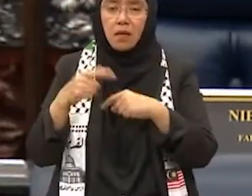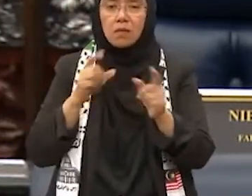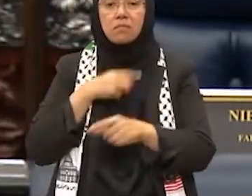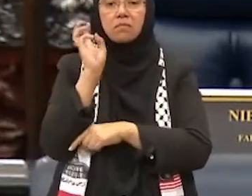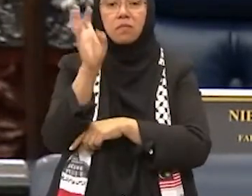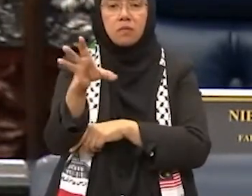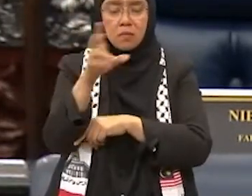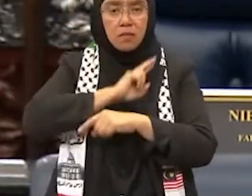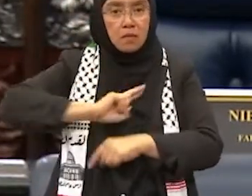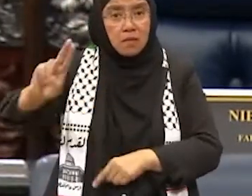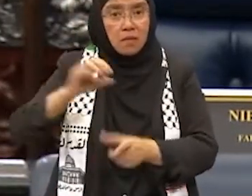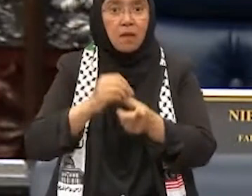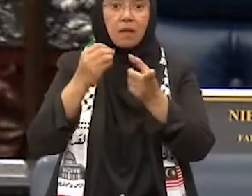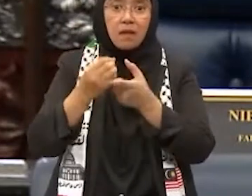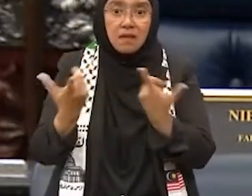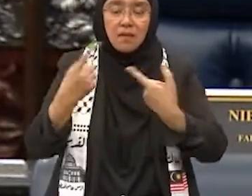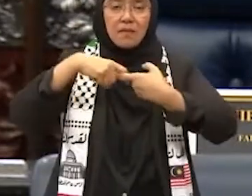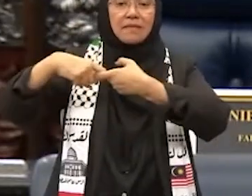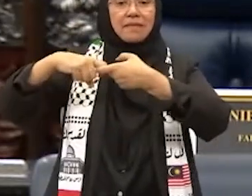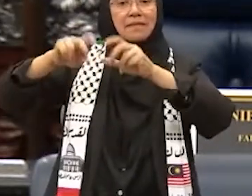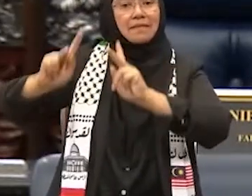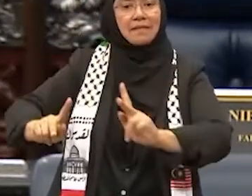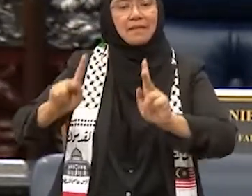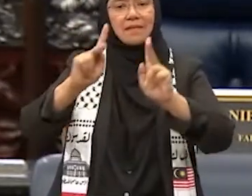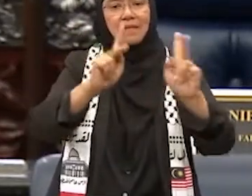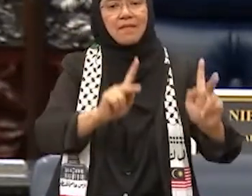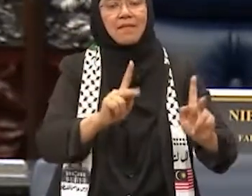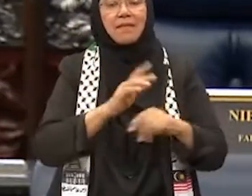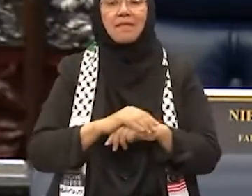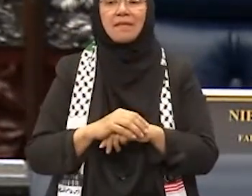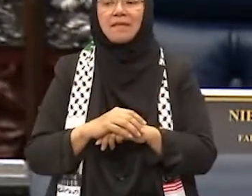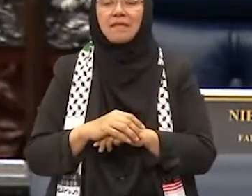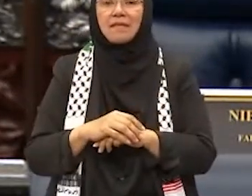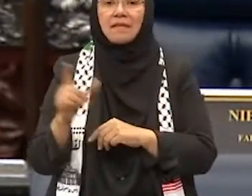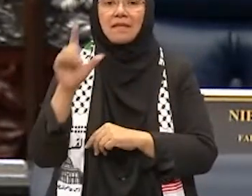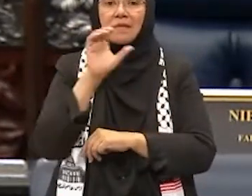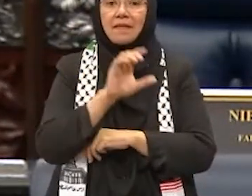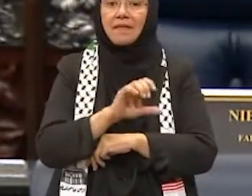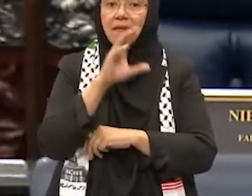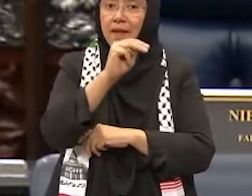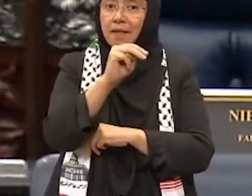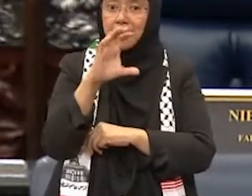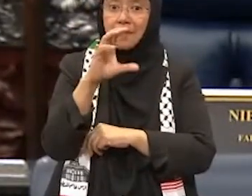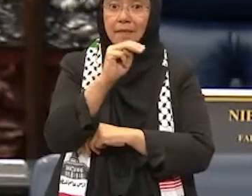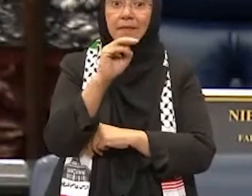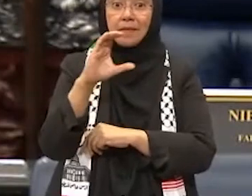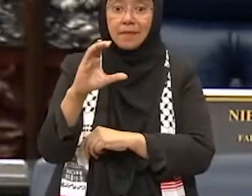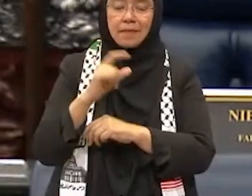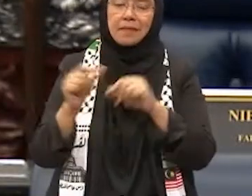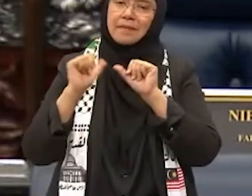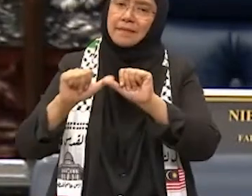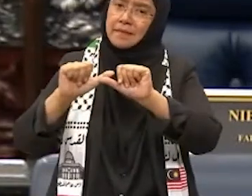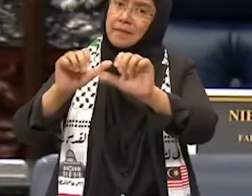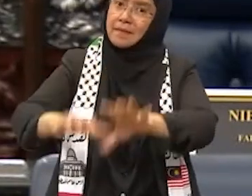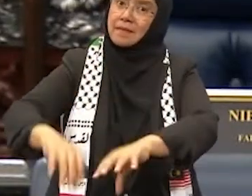berbau perkauman suruhanjaya komunikasi dan multimedia atau mcmc menjalankan tanggungjawab dan fungsi-fungsinya berdasarkan